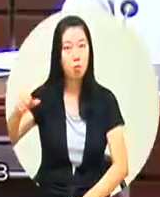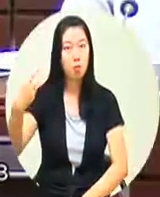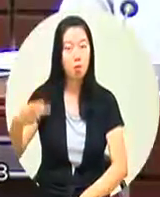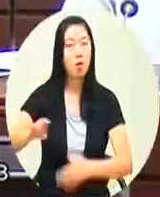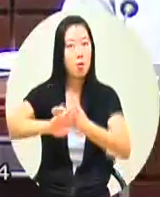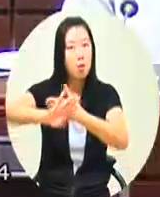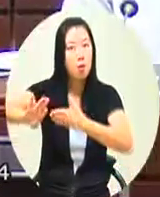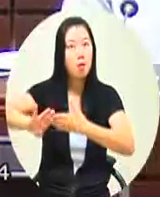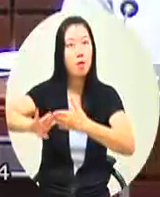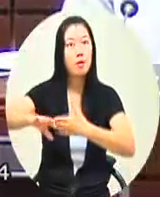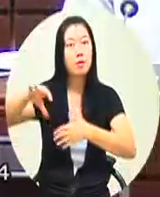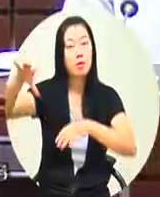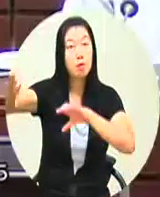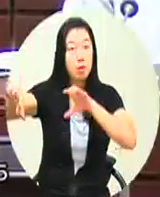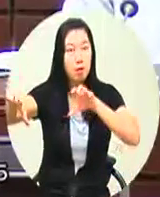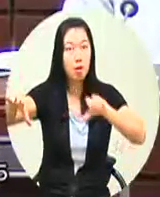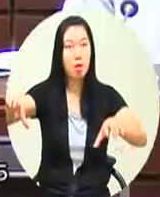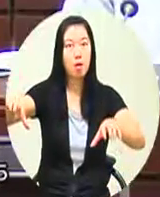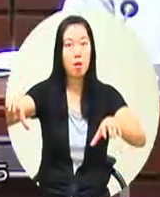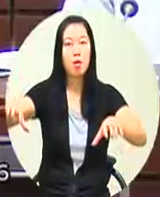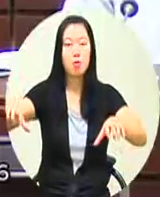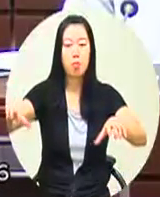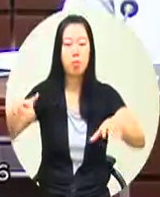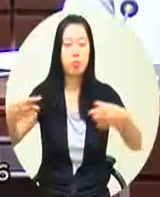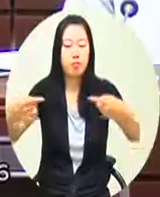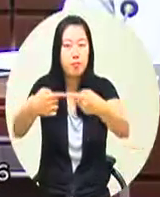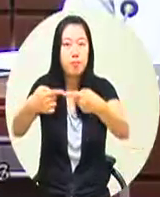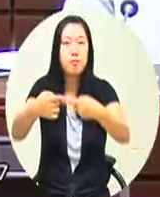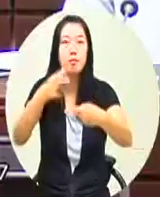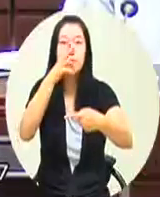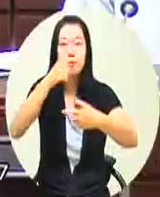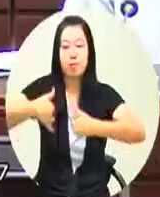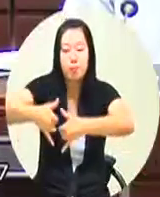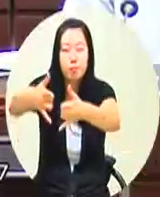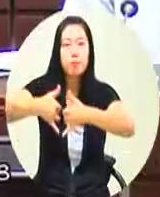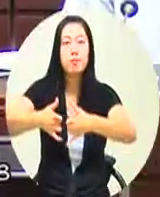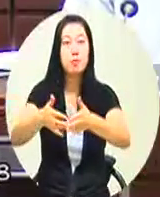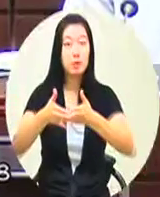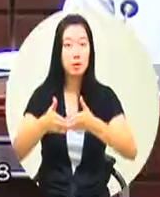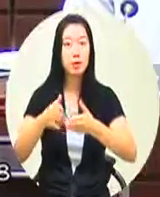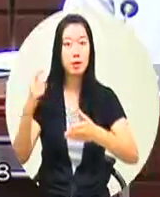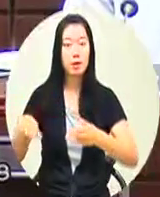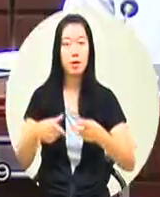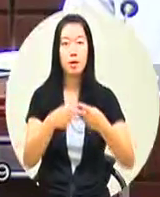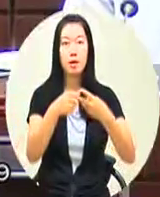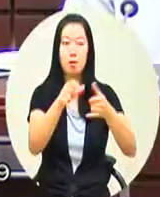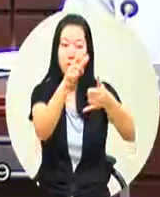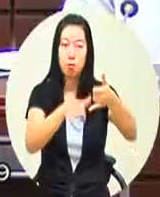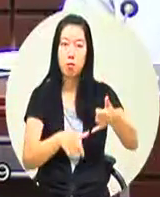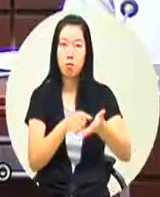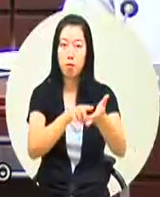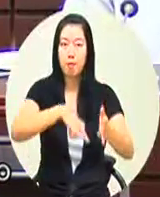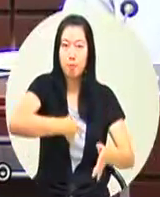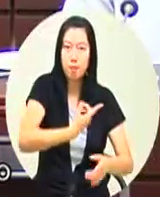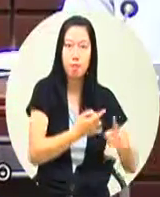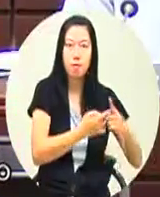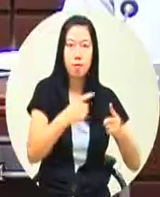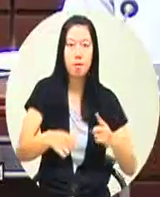路，就是说乡级以上的道路那么申请呢一定要是一个自然人或是法人